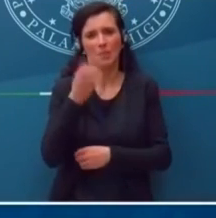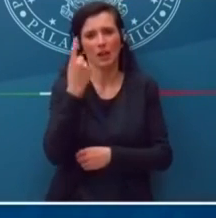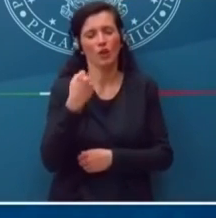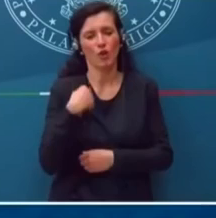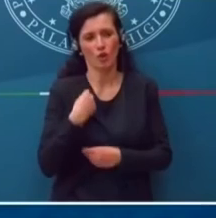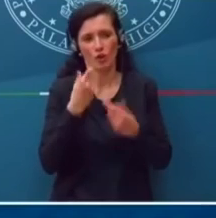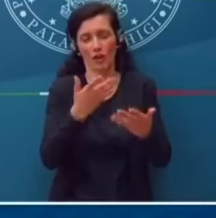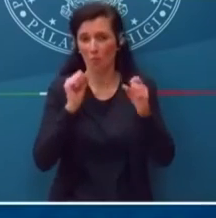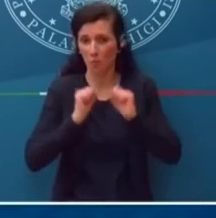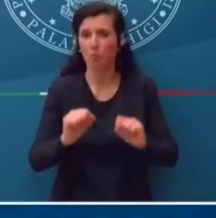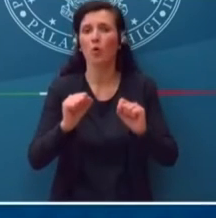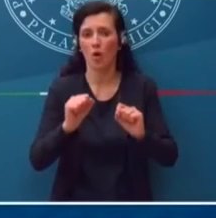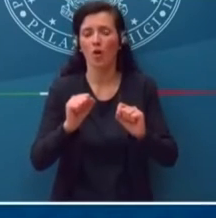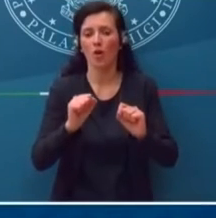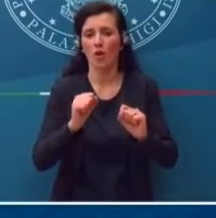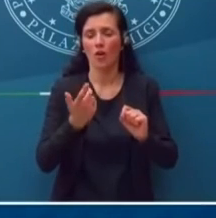hanno visto